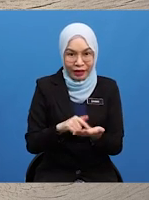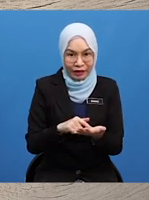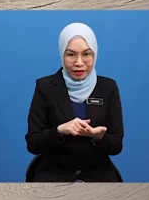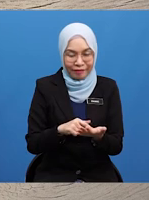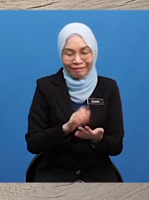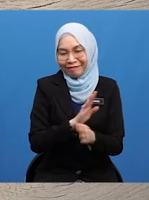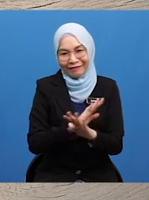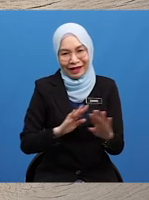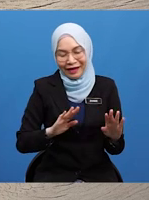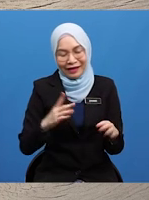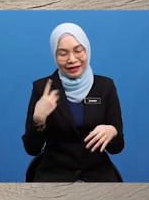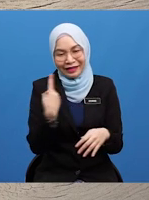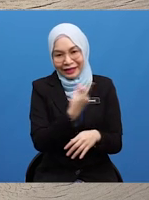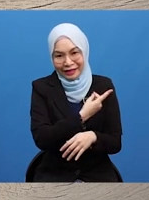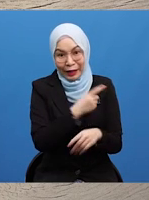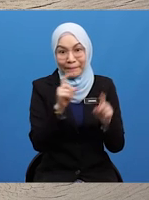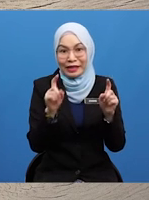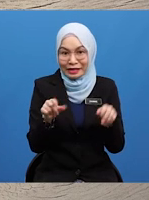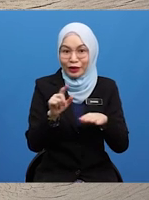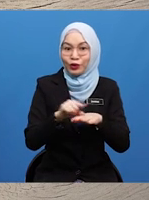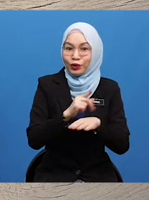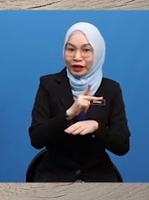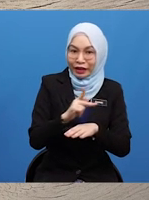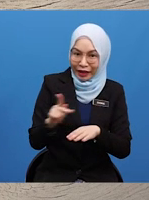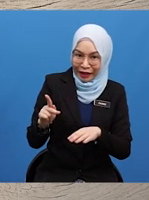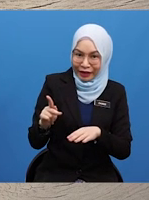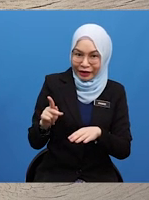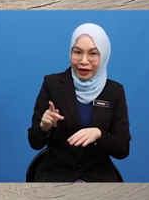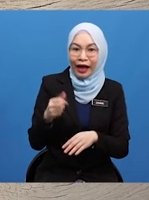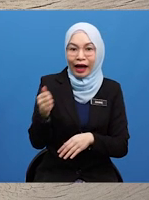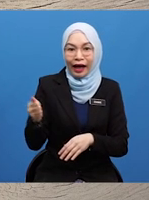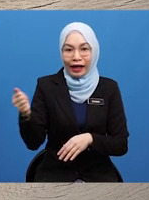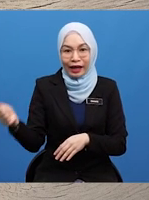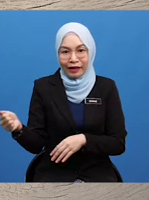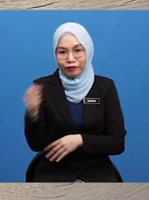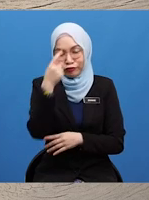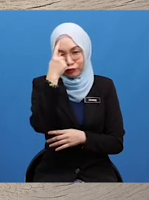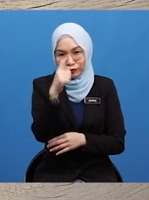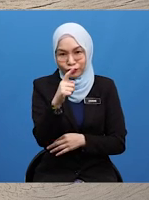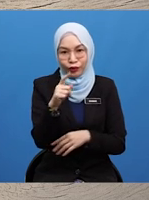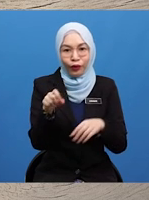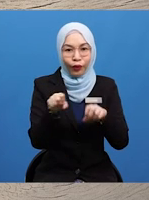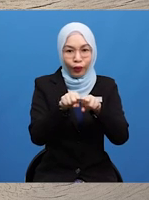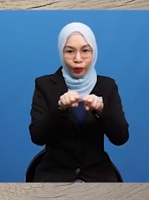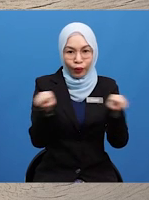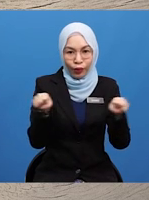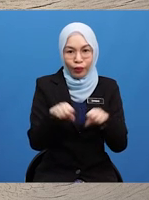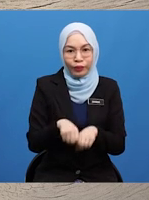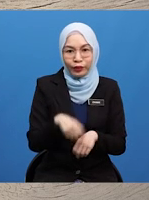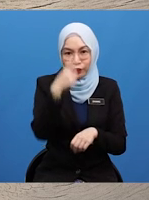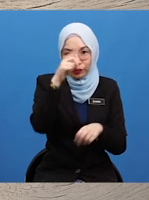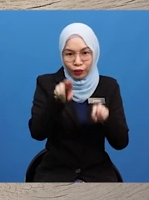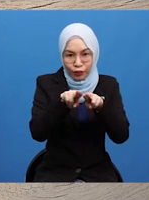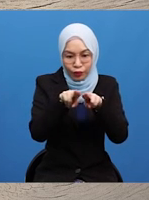menggunakan alat pengukur untuk menyukat isi padu cecair. Seperti dalam gambar rajah di sebelah cikgu